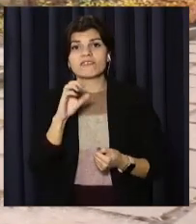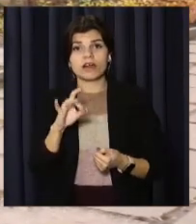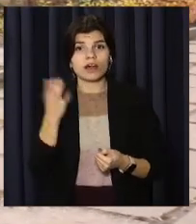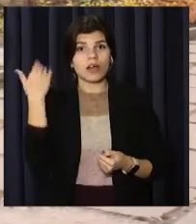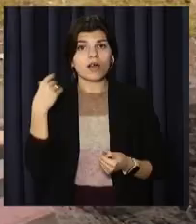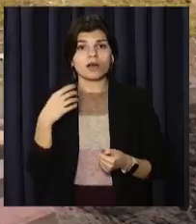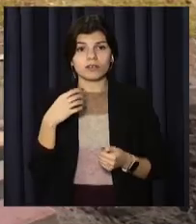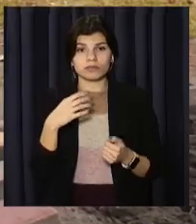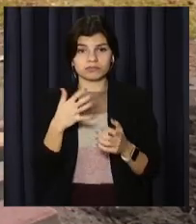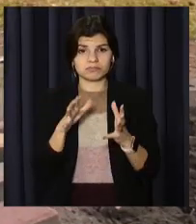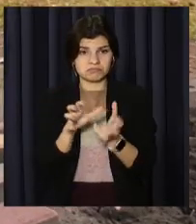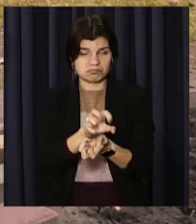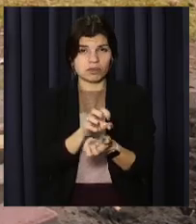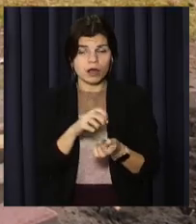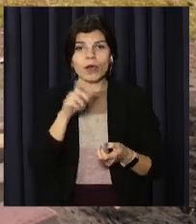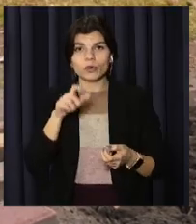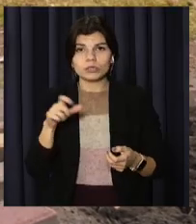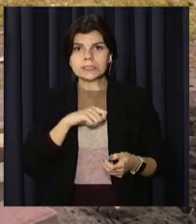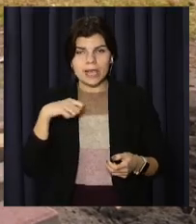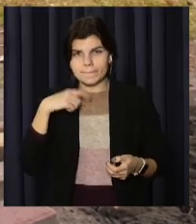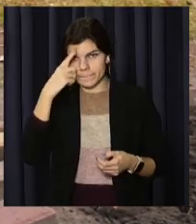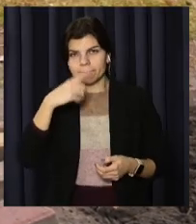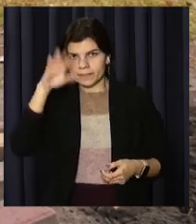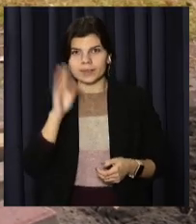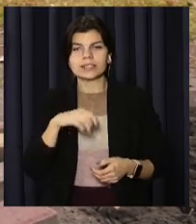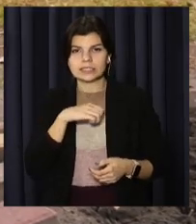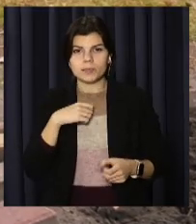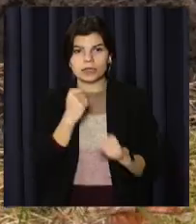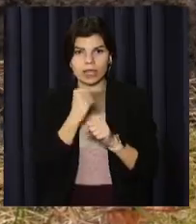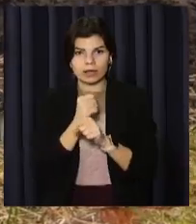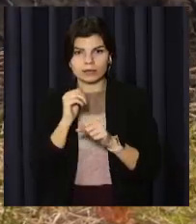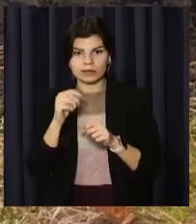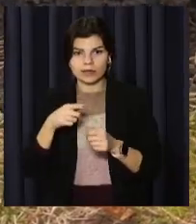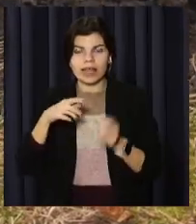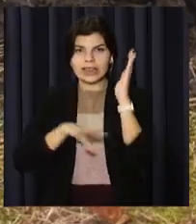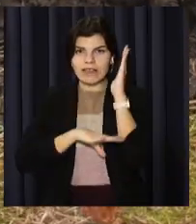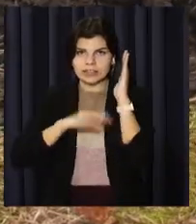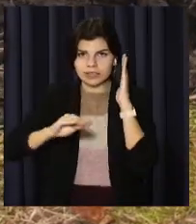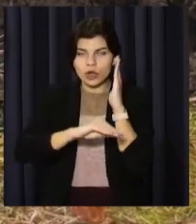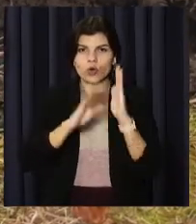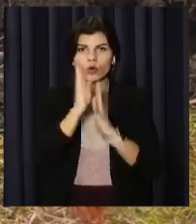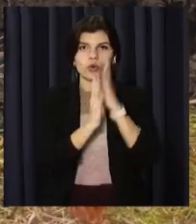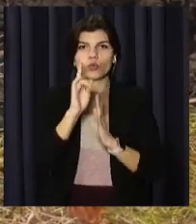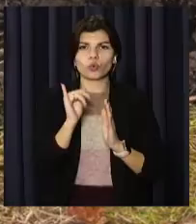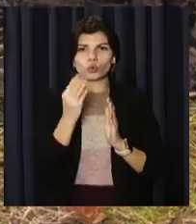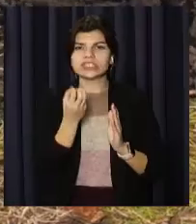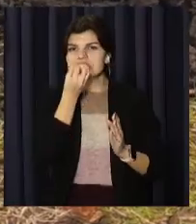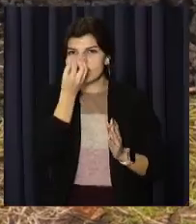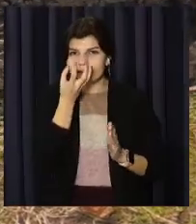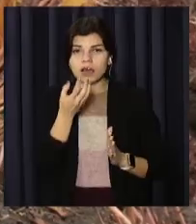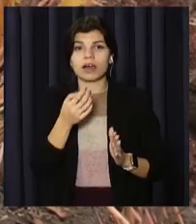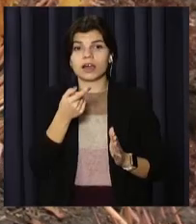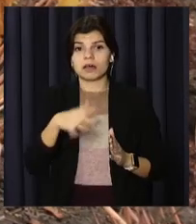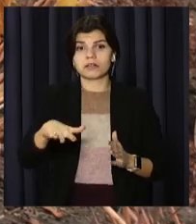самі чагарники. Тож люди самотужки почали облагороджувати ділянку. Висаджували дерева, кущі та квіти. З часом